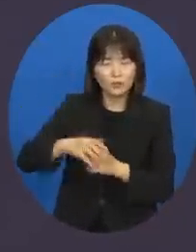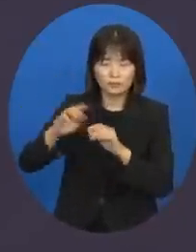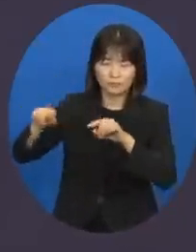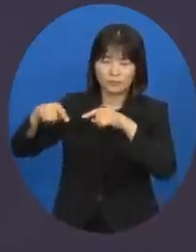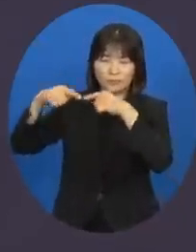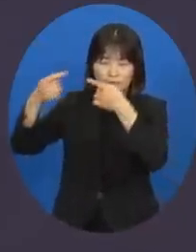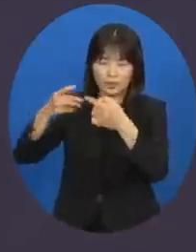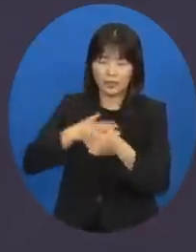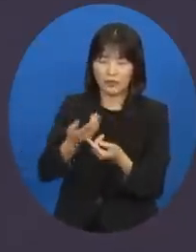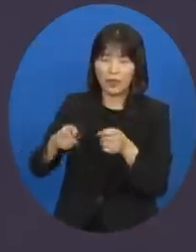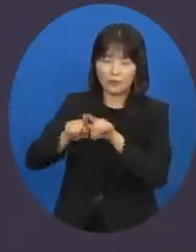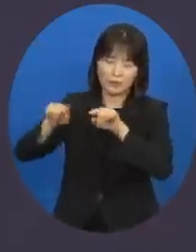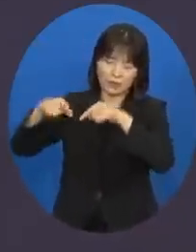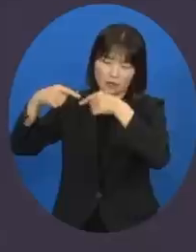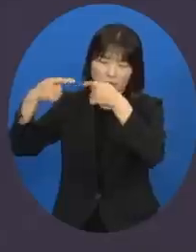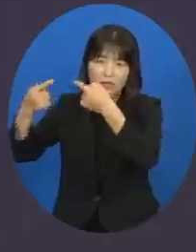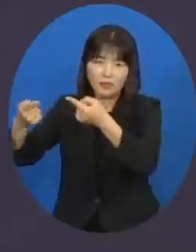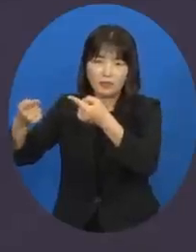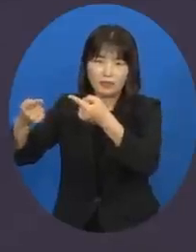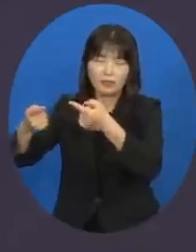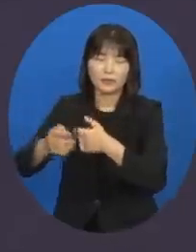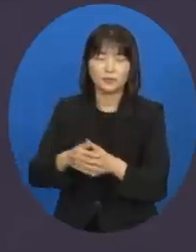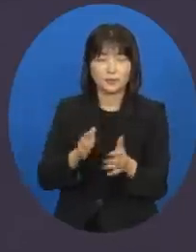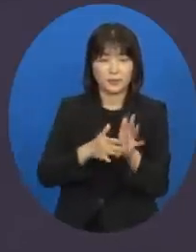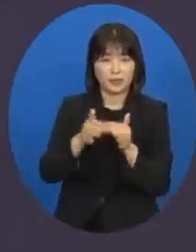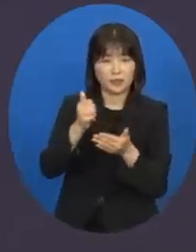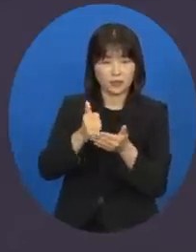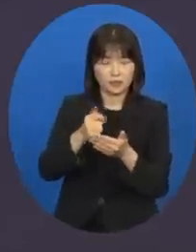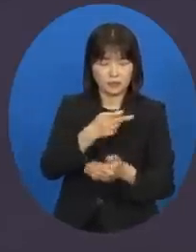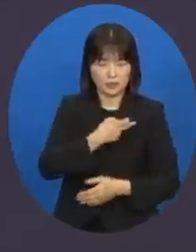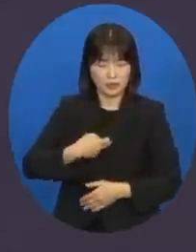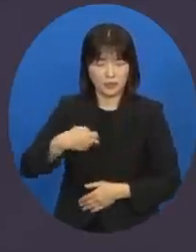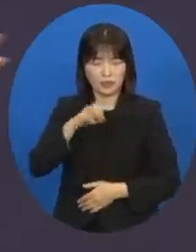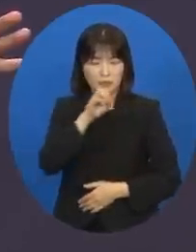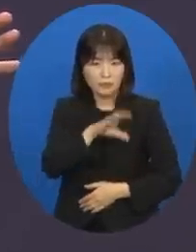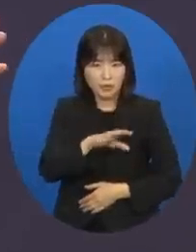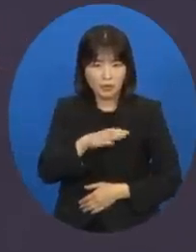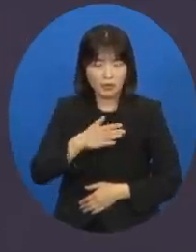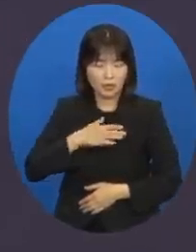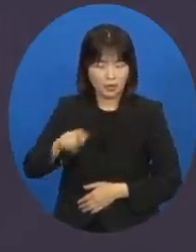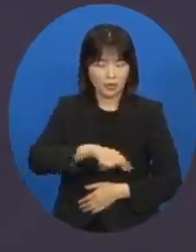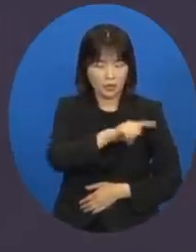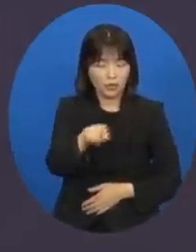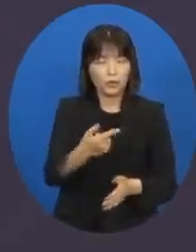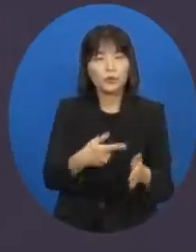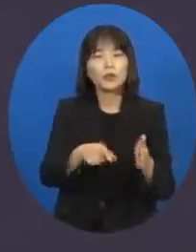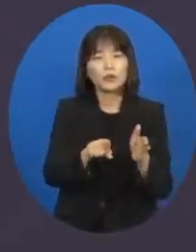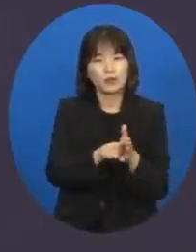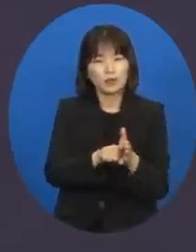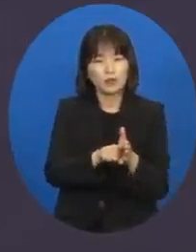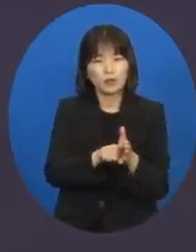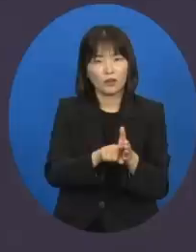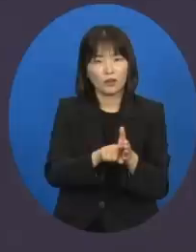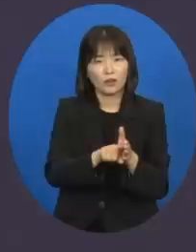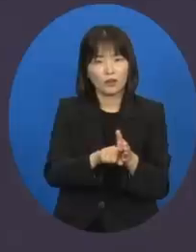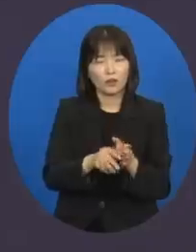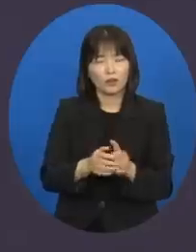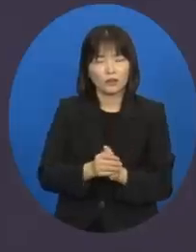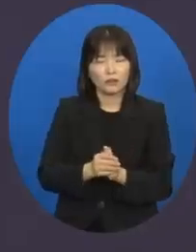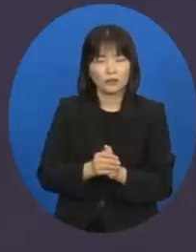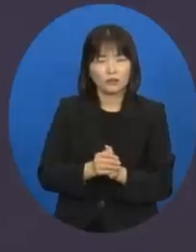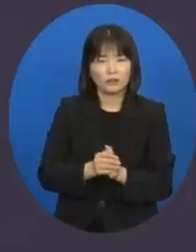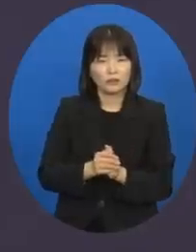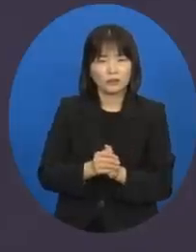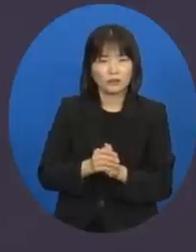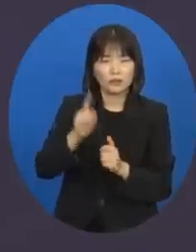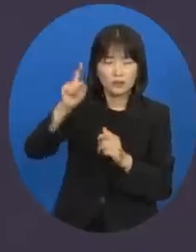것이다. 나와 함께 있을 것이다. 예수님께서 제자들에게 이런 말씀하십니다. 내가 너희를 위하여 거처를 마련하러 간다.